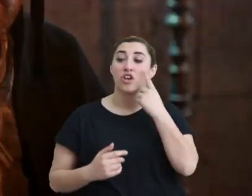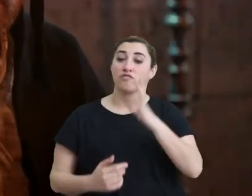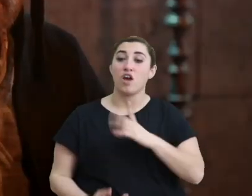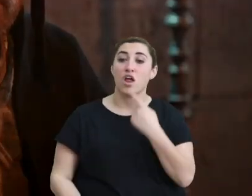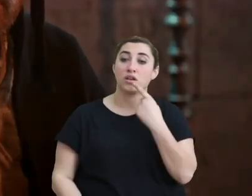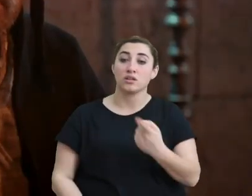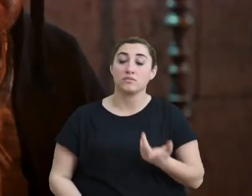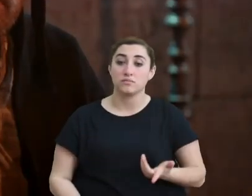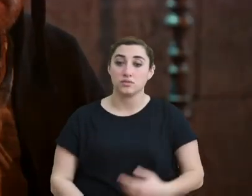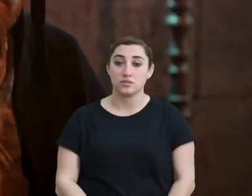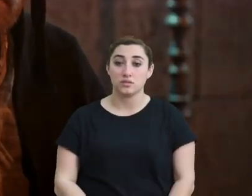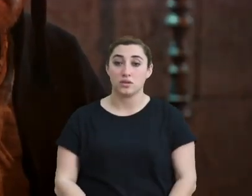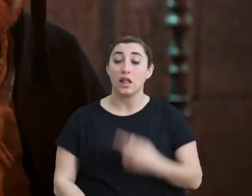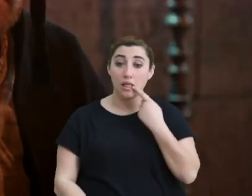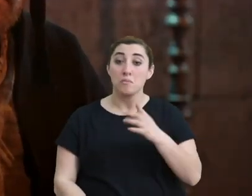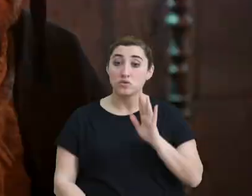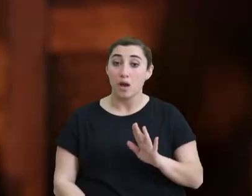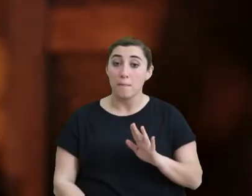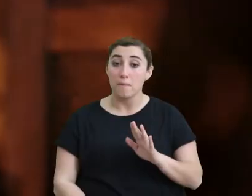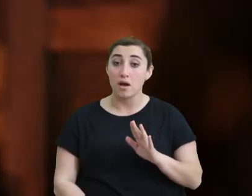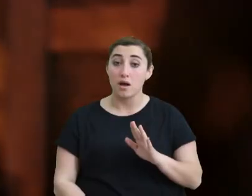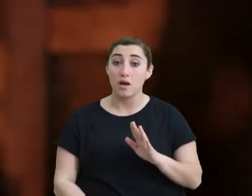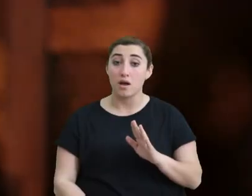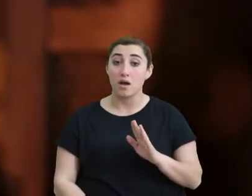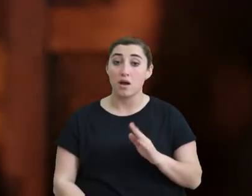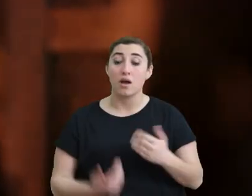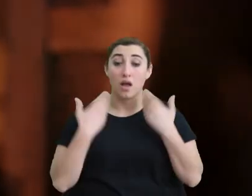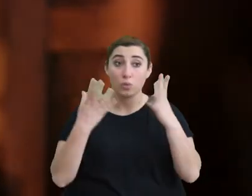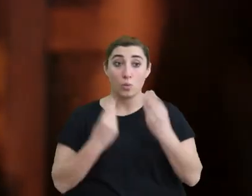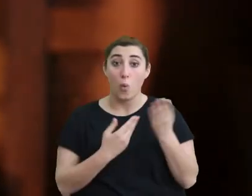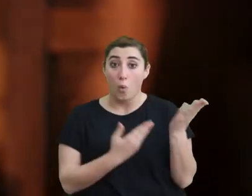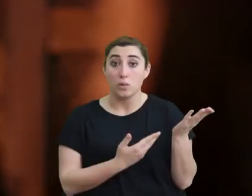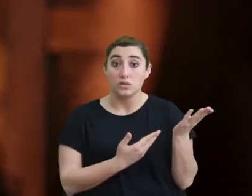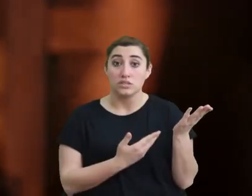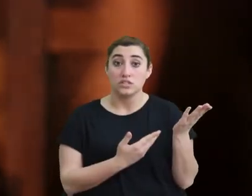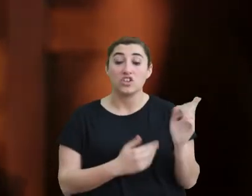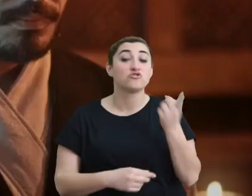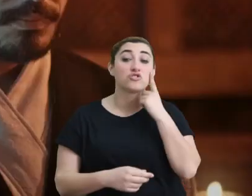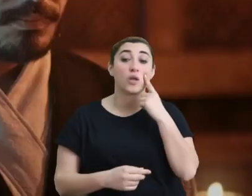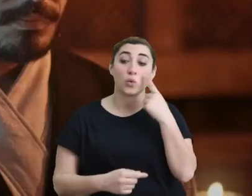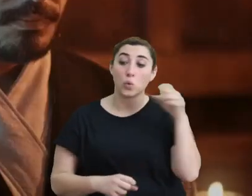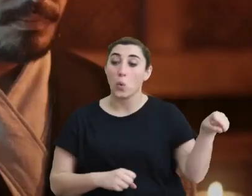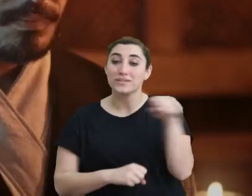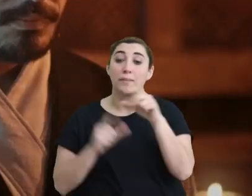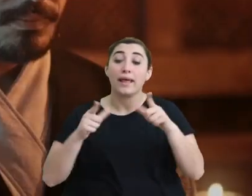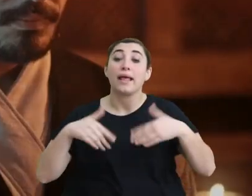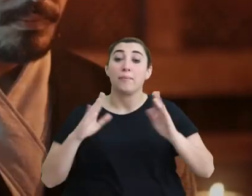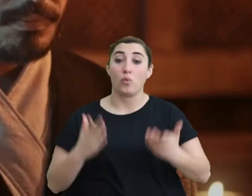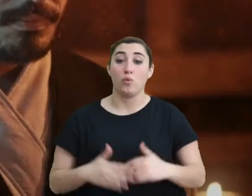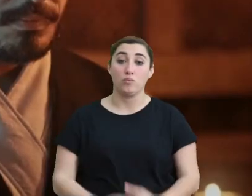demiştir. Demiştir ama... Kadı da olsa şahidini göstermesi gerekmez